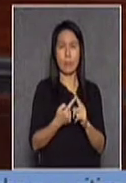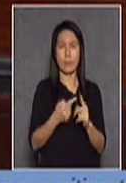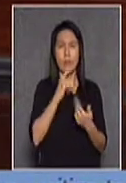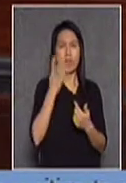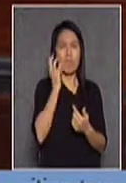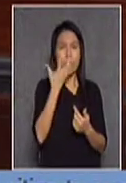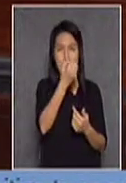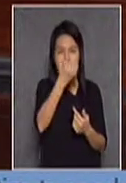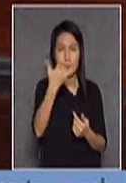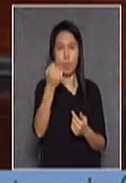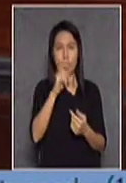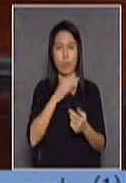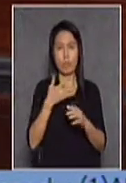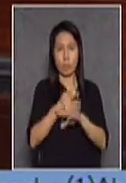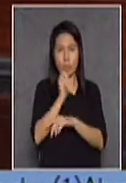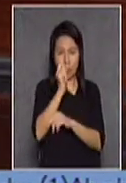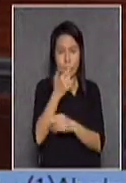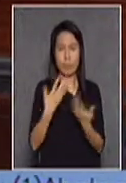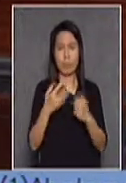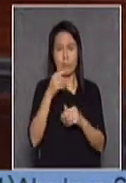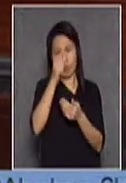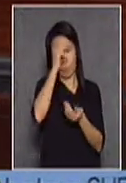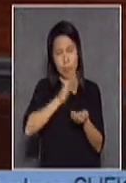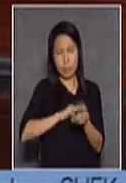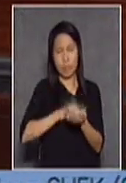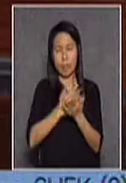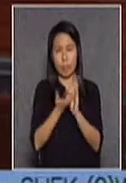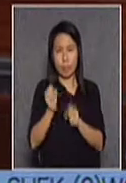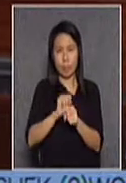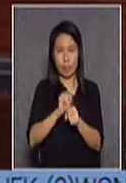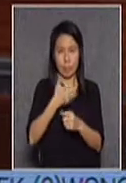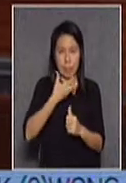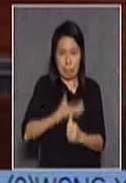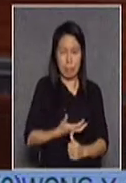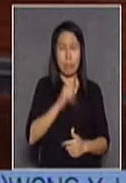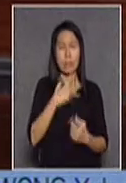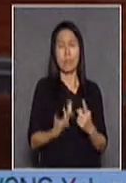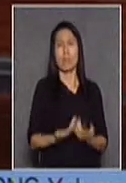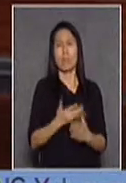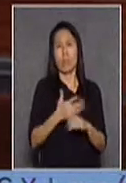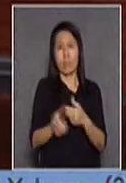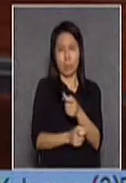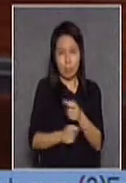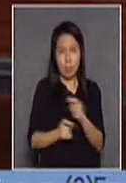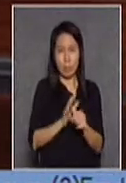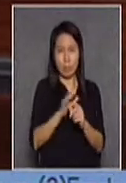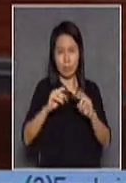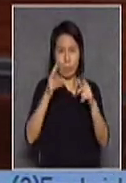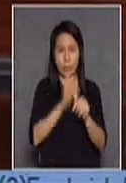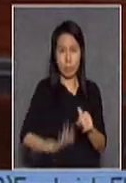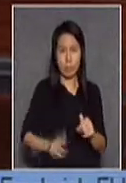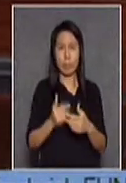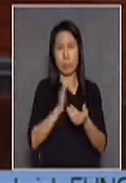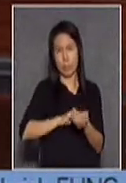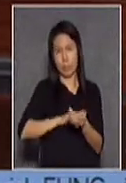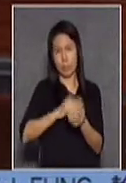到呢個社會福利醫療方面嘅壓力大幅增加咧，係影響香港嘅整體經濟發展同埋影響呢個醫療服務。我聽到